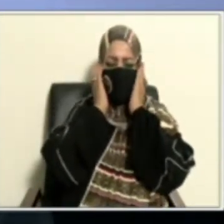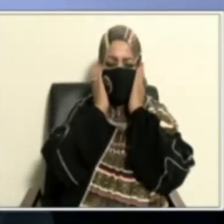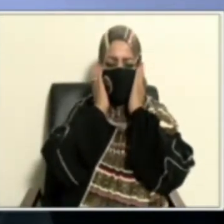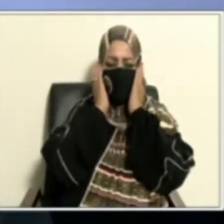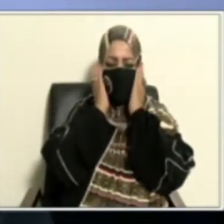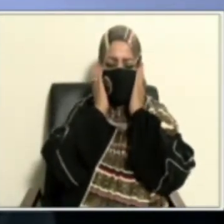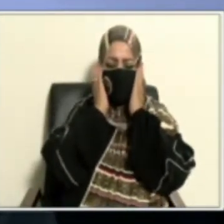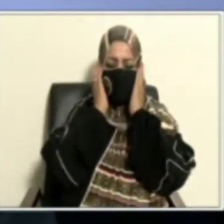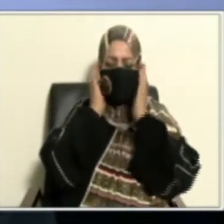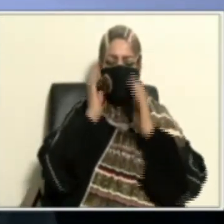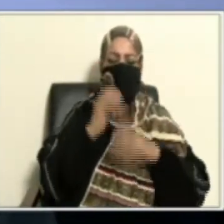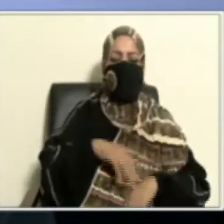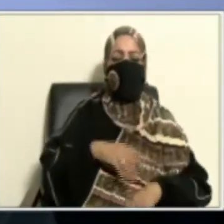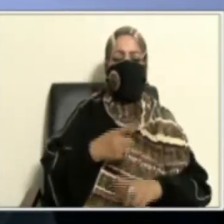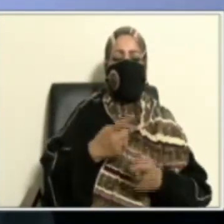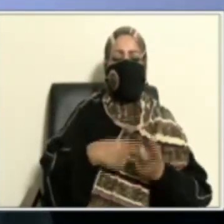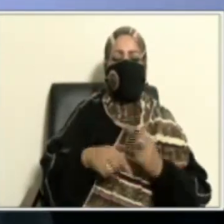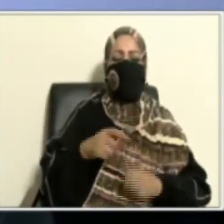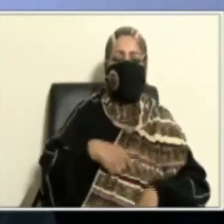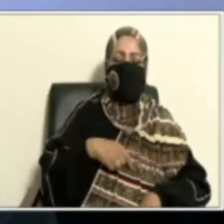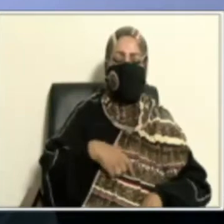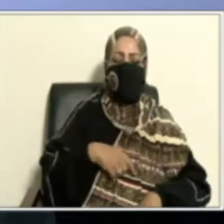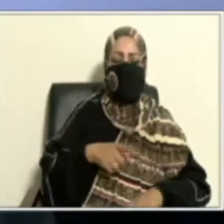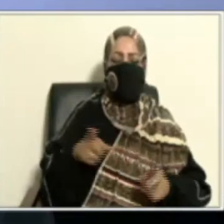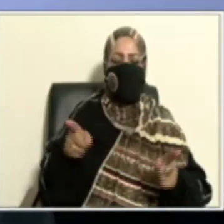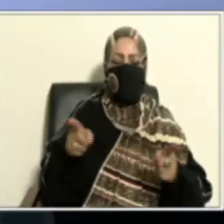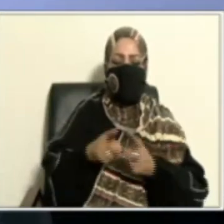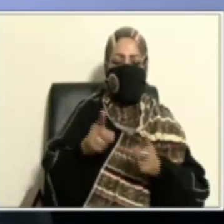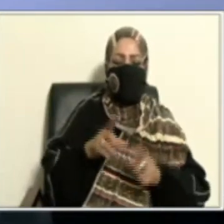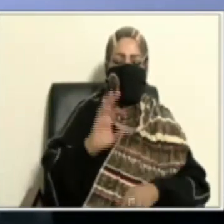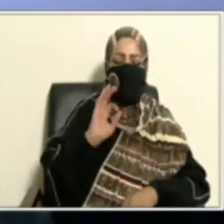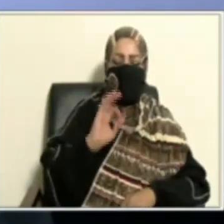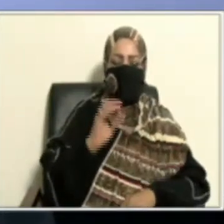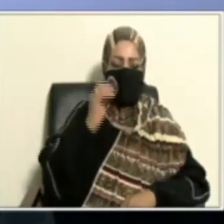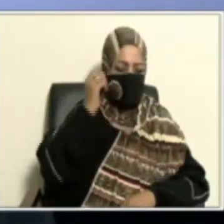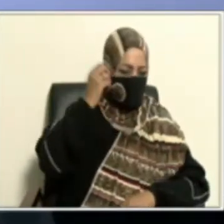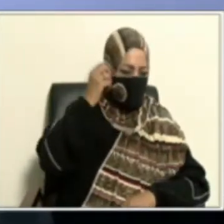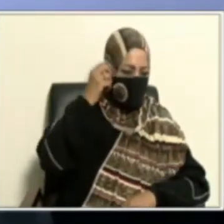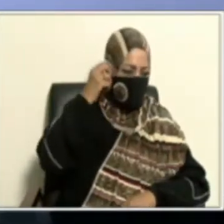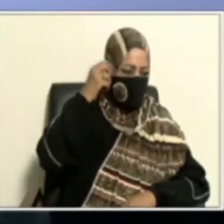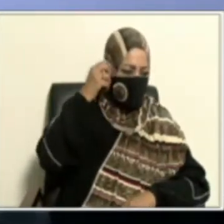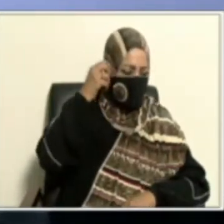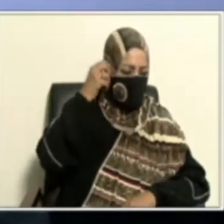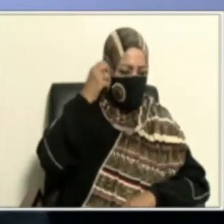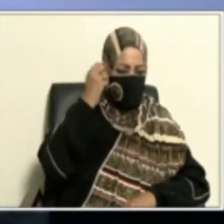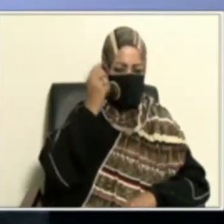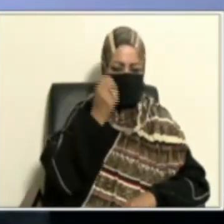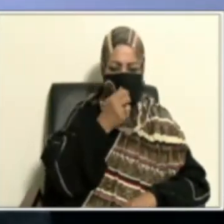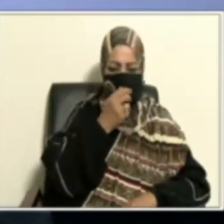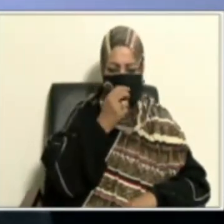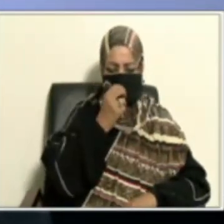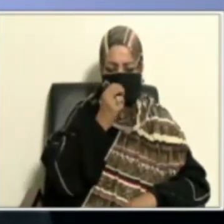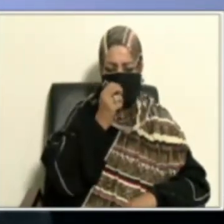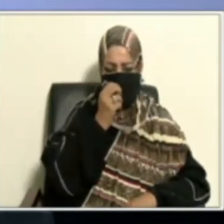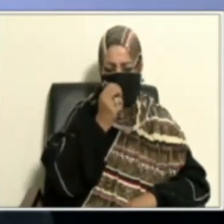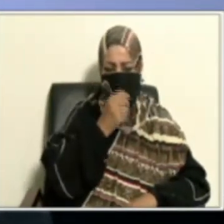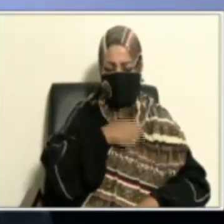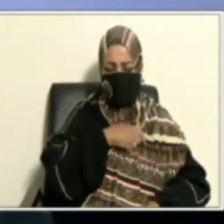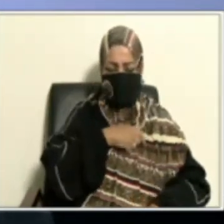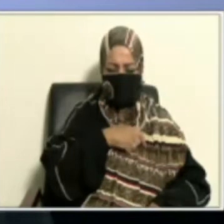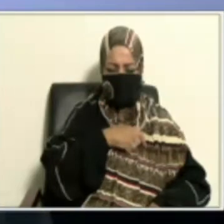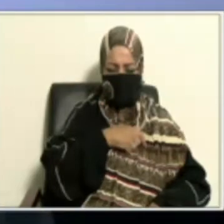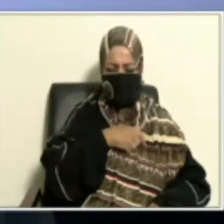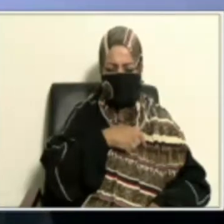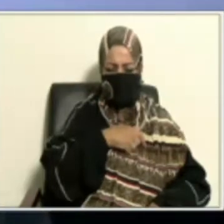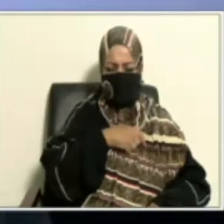بالطشط ولا التصط، هذا اللي احنا نقولوا له بانيو، كما ورد عن السيدة عائشة والنبي صلى الله عليه وسلم